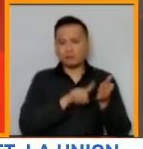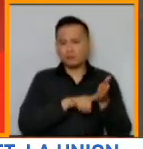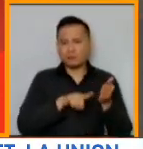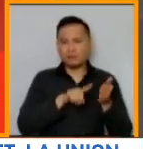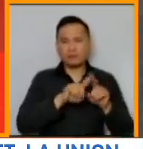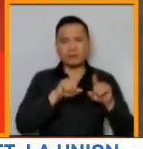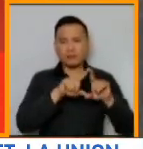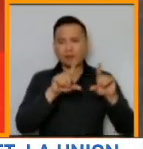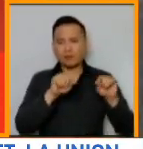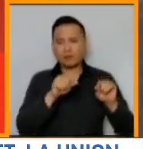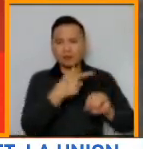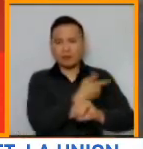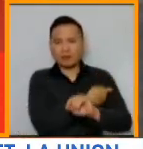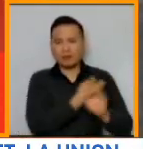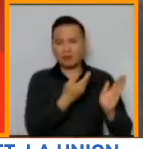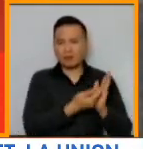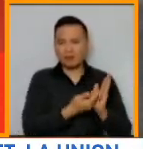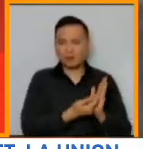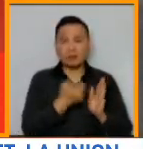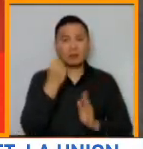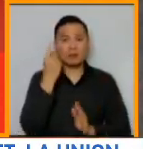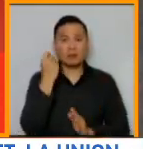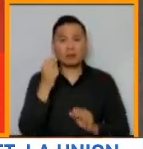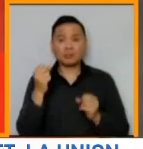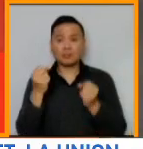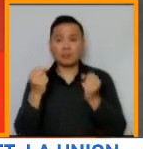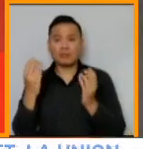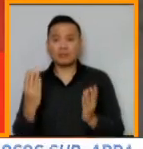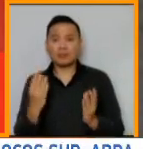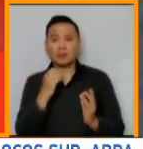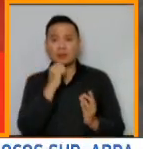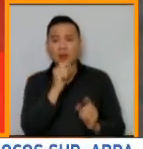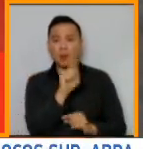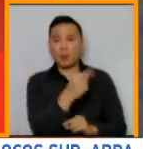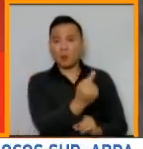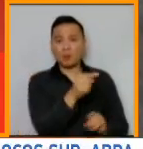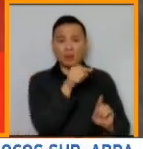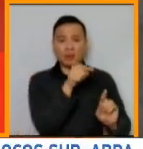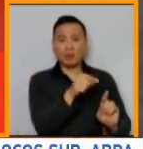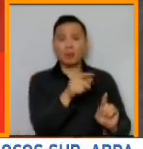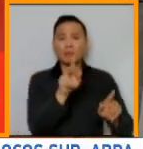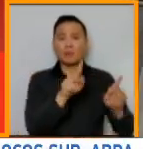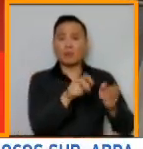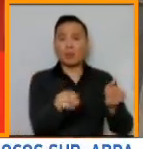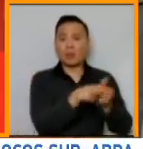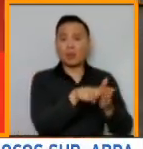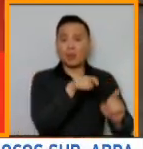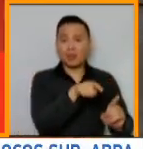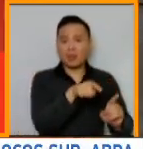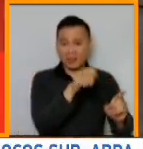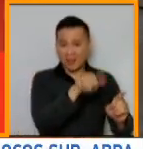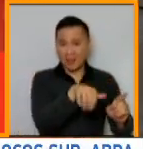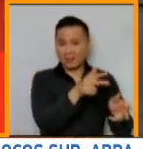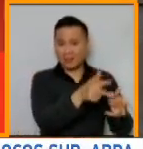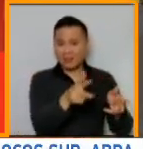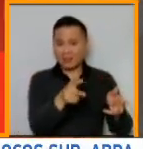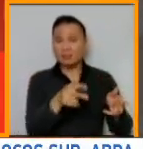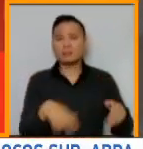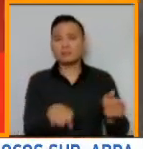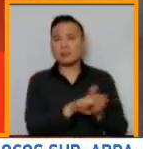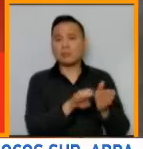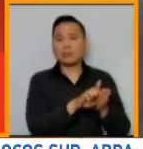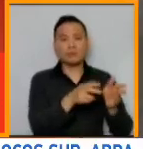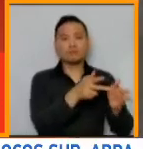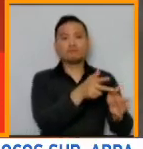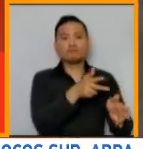lamang ng ilang mga driver ay hindi lamang dun sa area na iyon sumasakay yung mga pasahero. May ilang mga pasahero na dun sa ruta mismo sumasakay